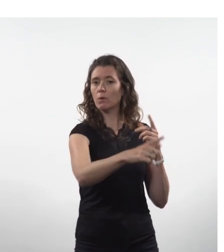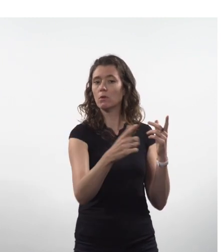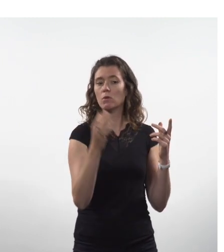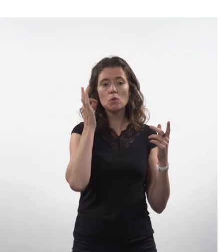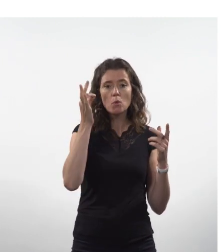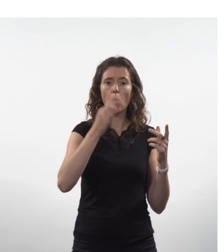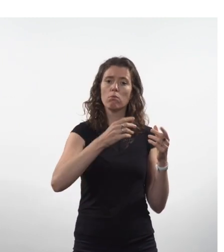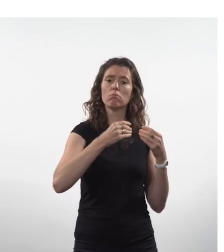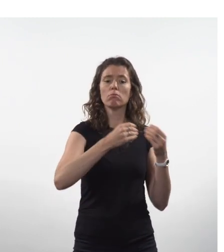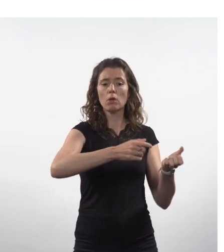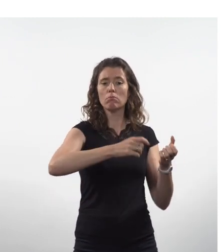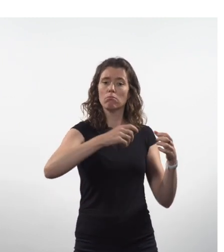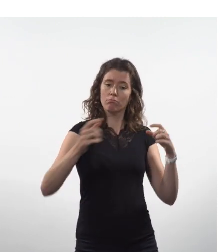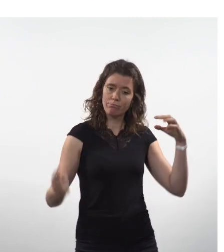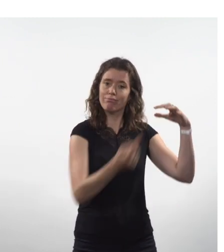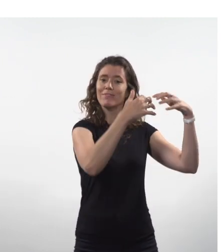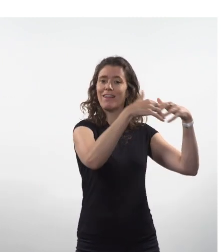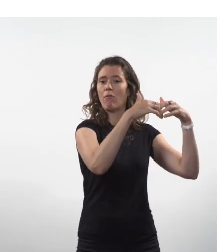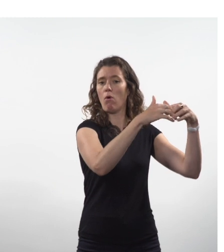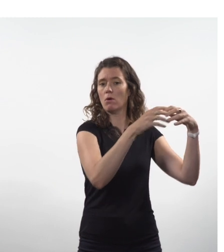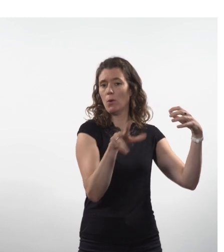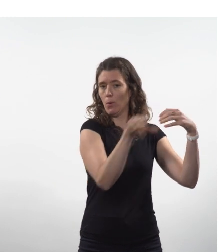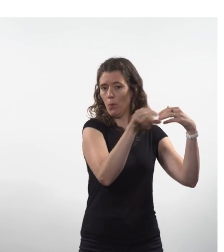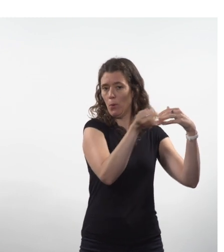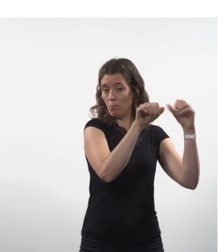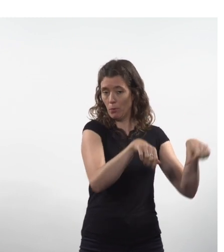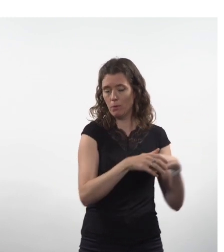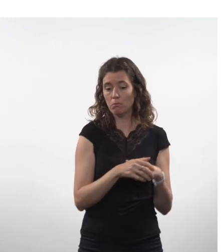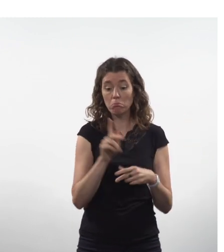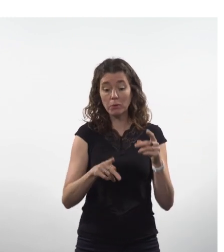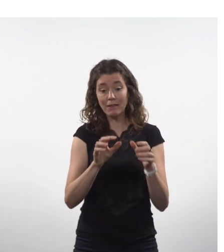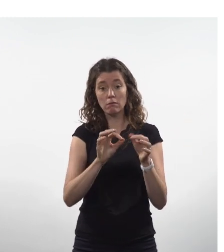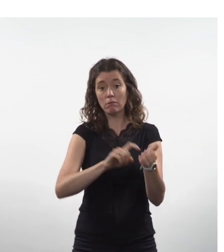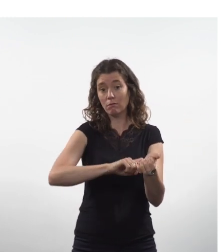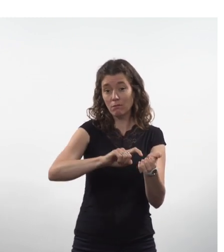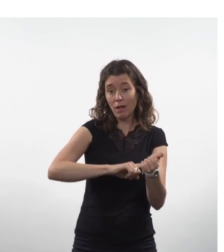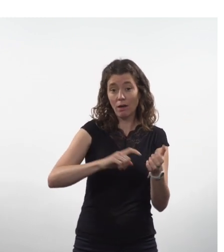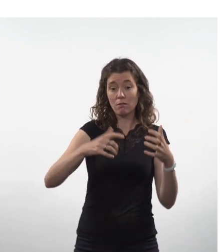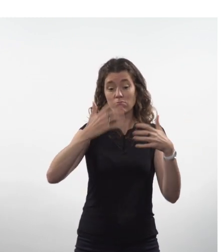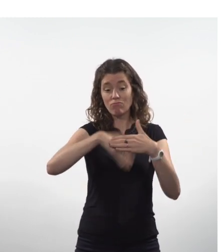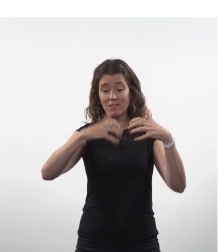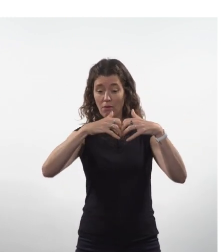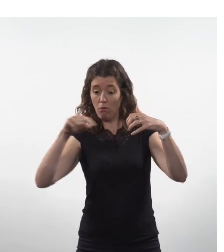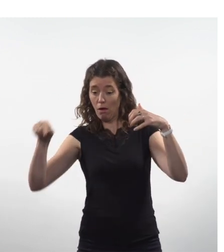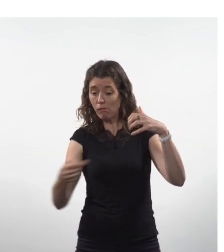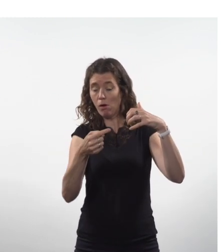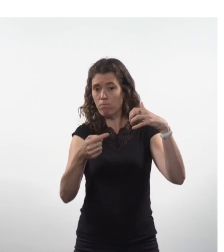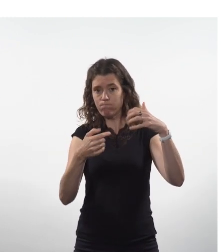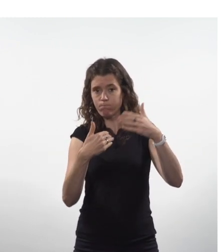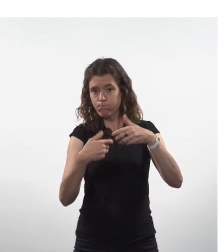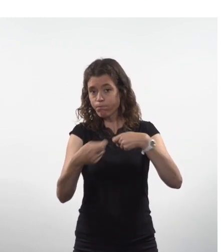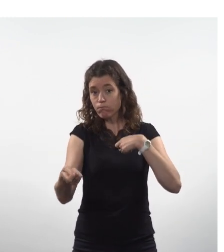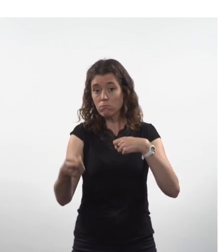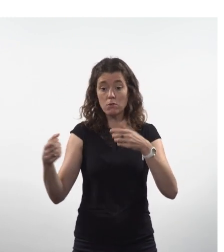impulsions nerveuses pour le cerveau. C'est-à-dire que peut-être le nerf auditif au sein du cerveau ne peut pas transmettre les